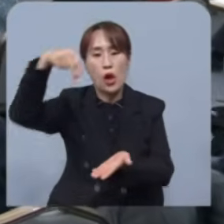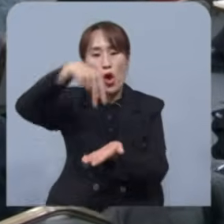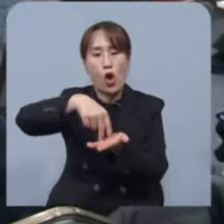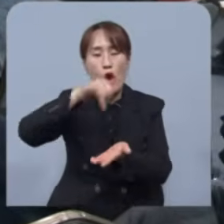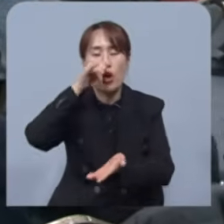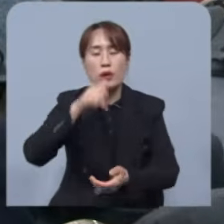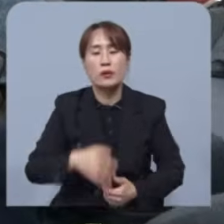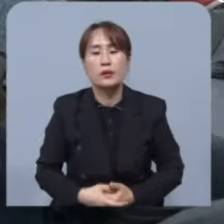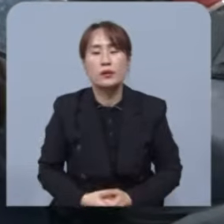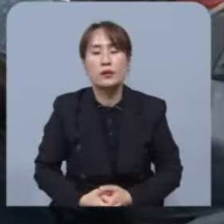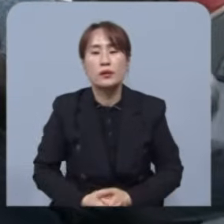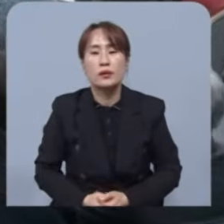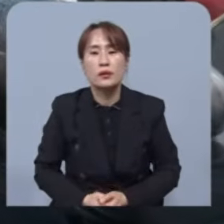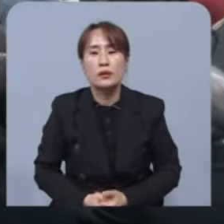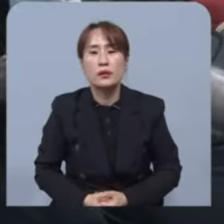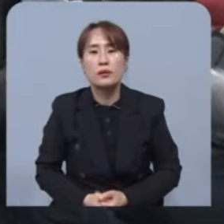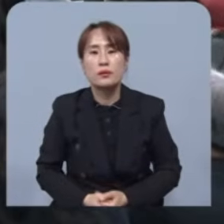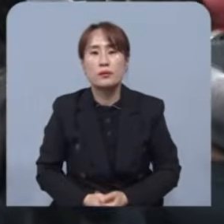네.